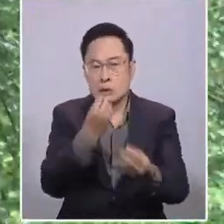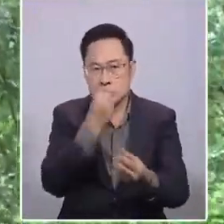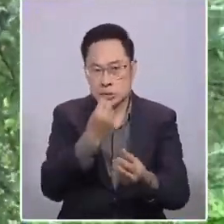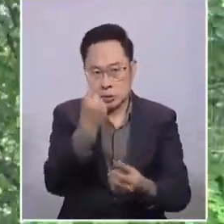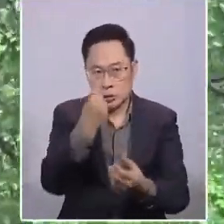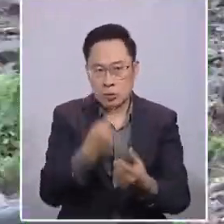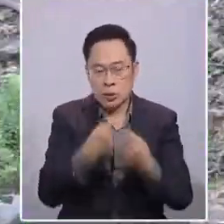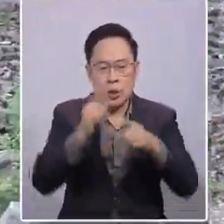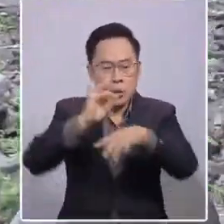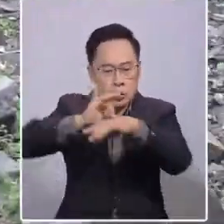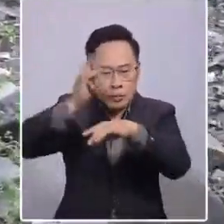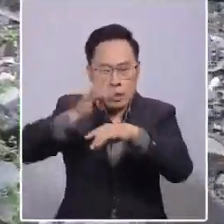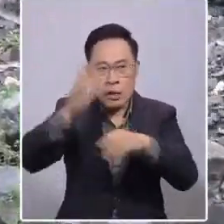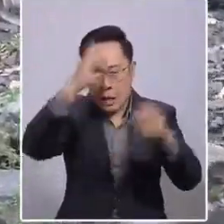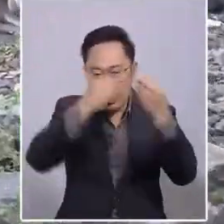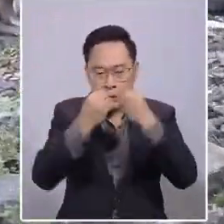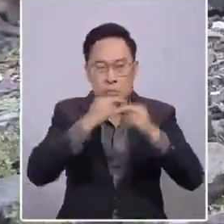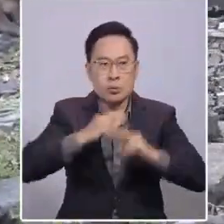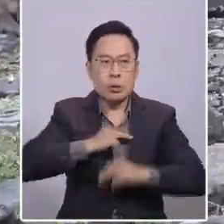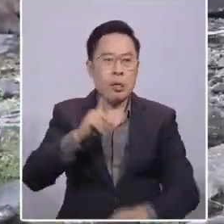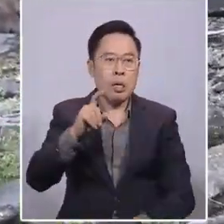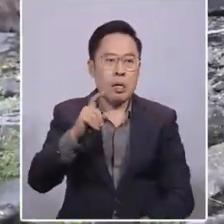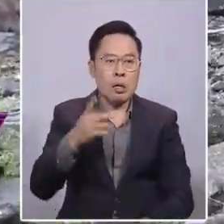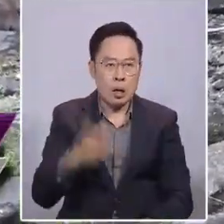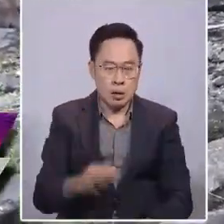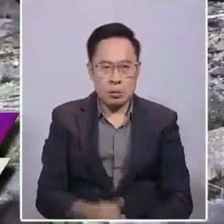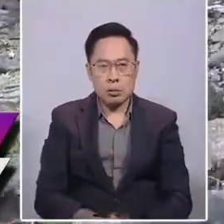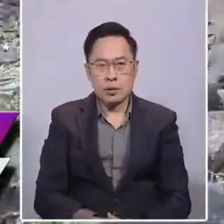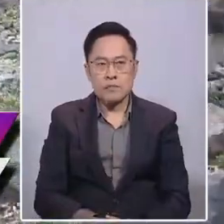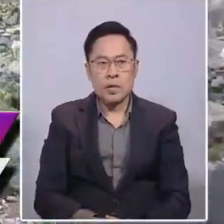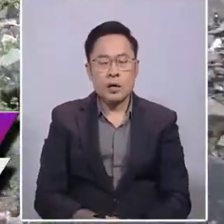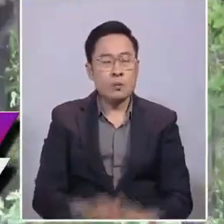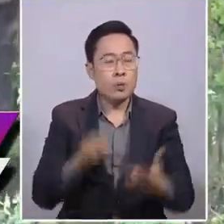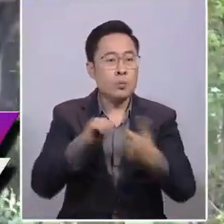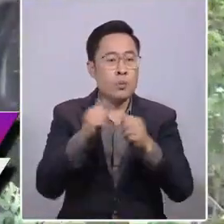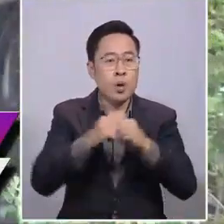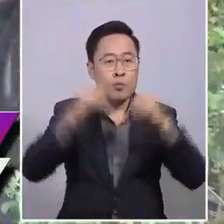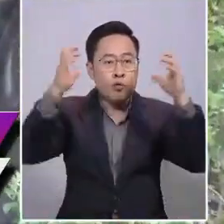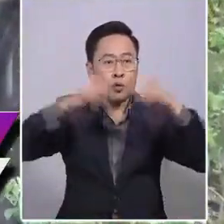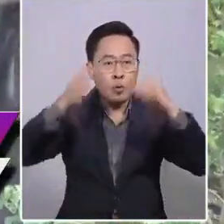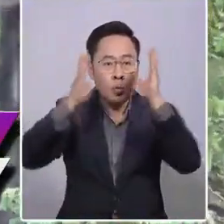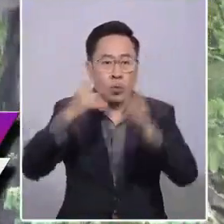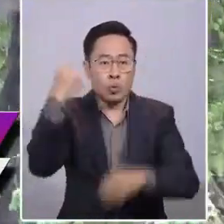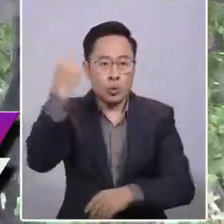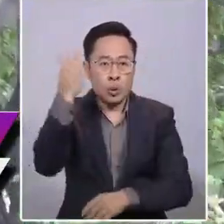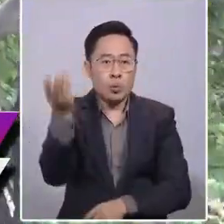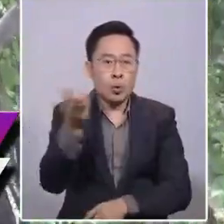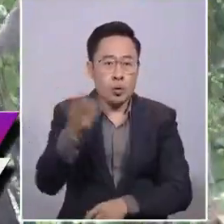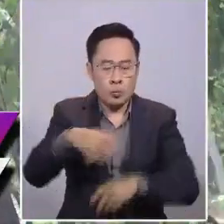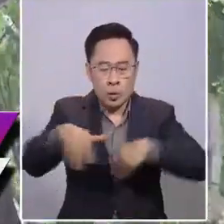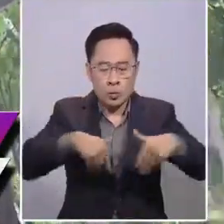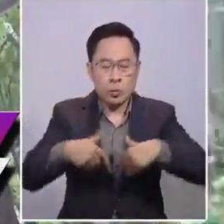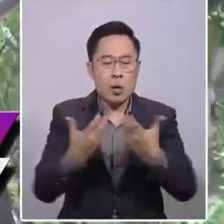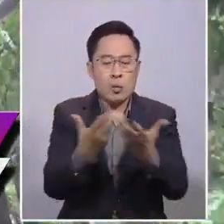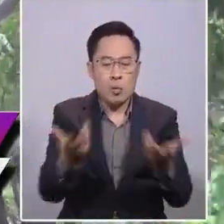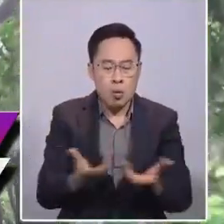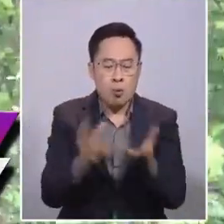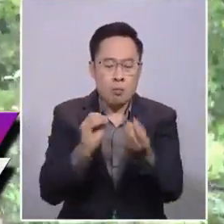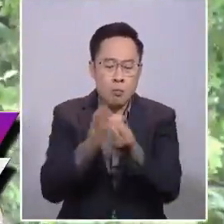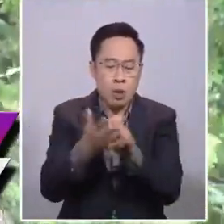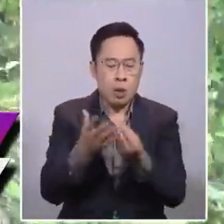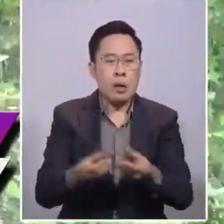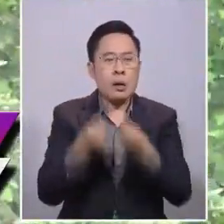แต่ด้วยช่วงนี้ฝนมันตกคุณหน่อยแน่คุณผู้ชมนักท่องเที่ยวรวมทั้งคนในพื้นที่ก็ไม่มีกระจิตกระใจจะเดินทางไ